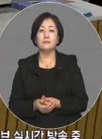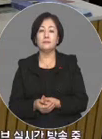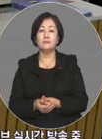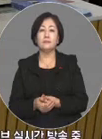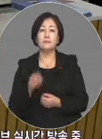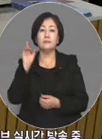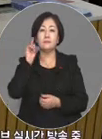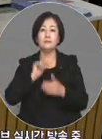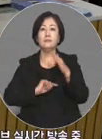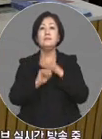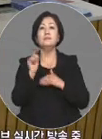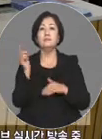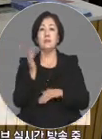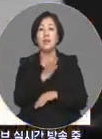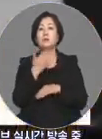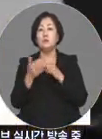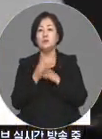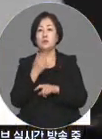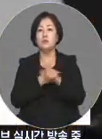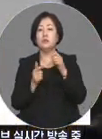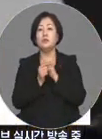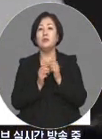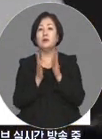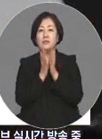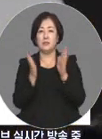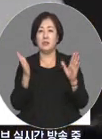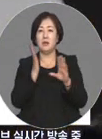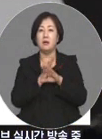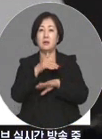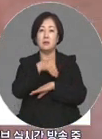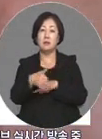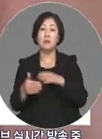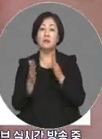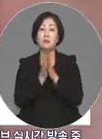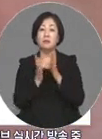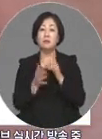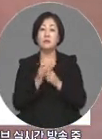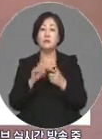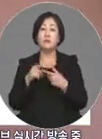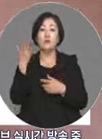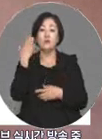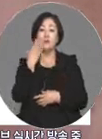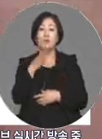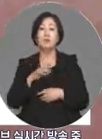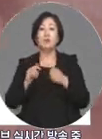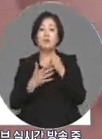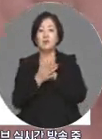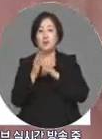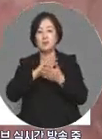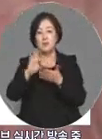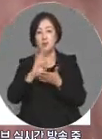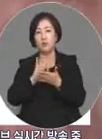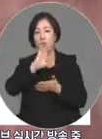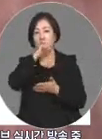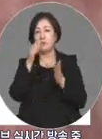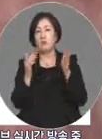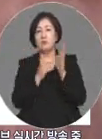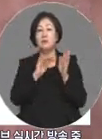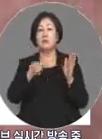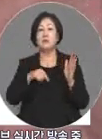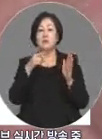내일 오전 9시부터 울산페이 발행이 재개됩니다. 지난달 4일 예산 조기 소진으로